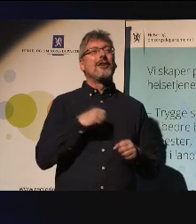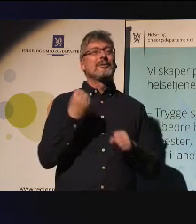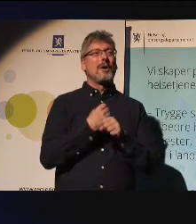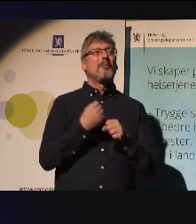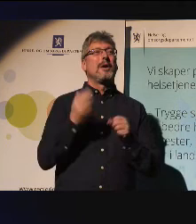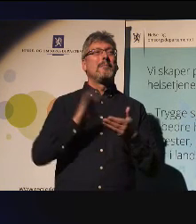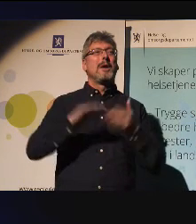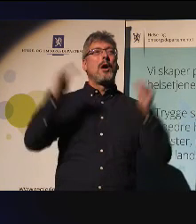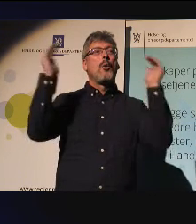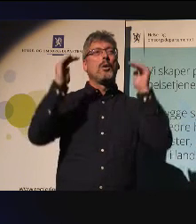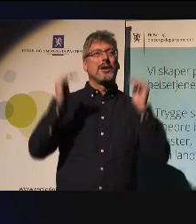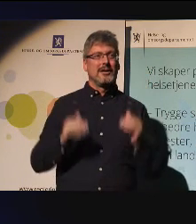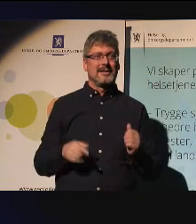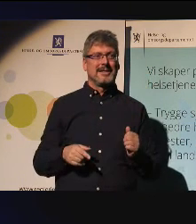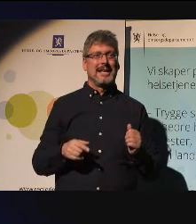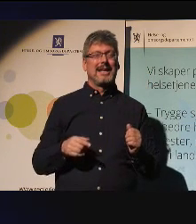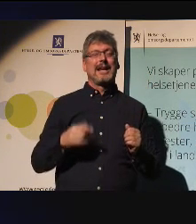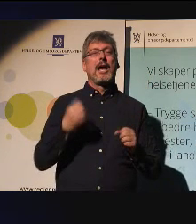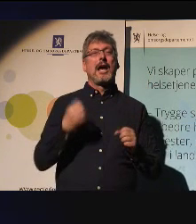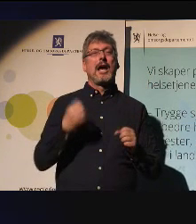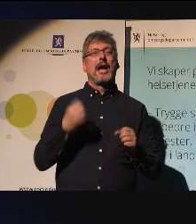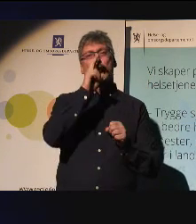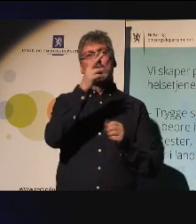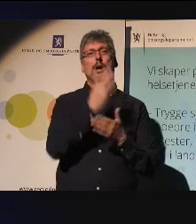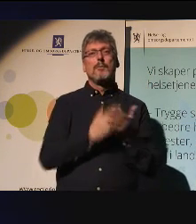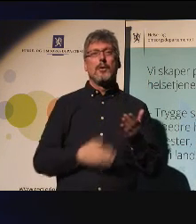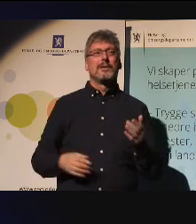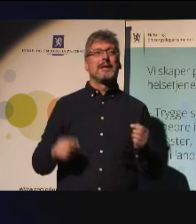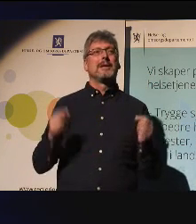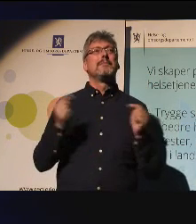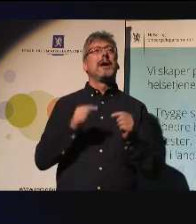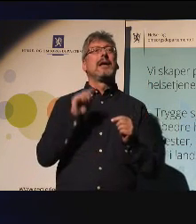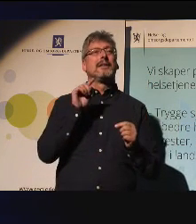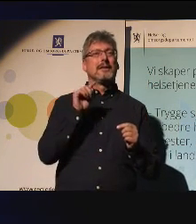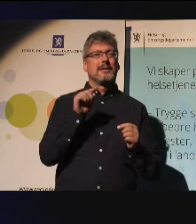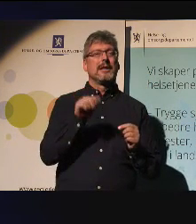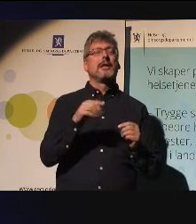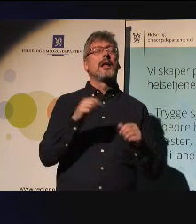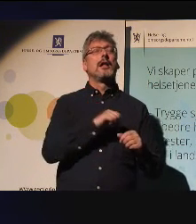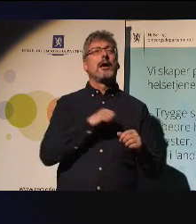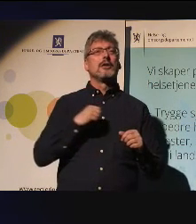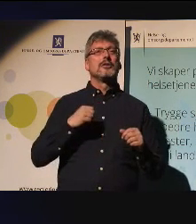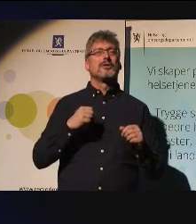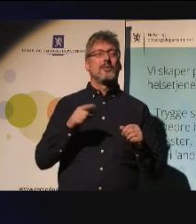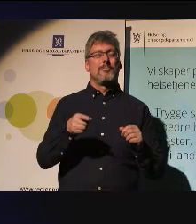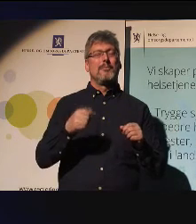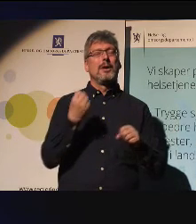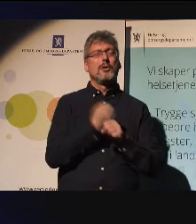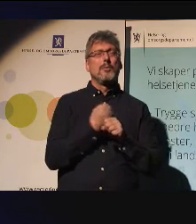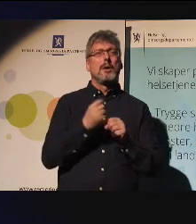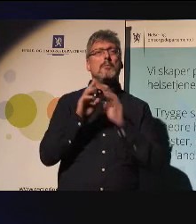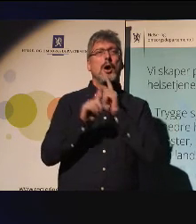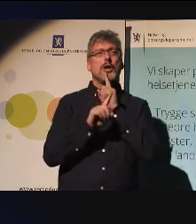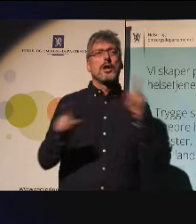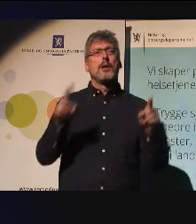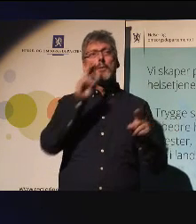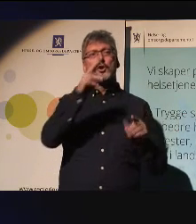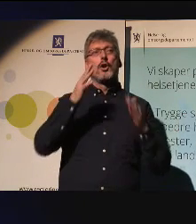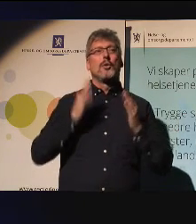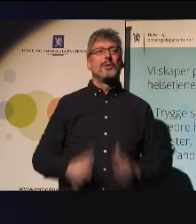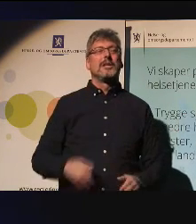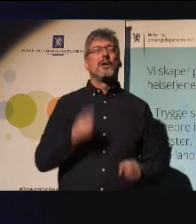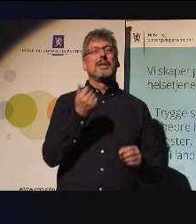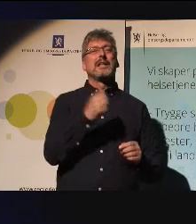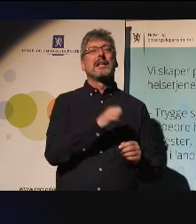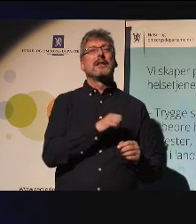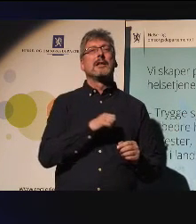arbeidet på nye måter. Den litt langsomme jobben med å skape nye holdninger. Og den litt langsomme